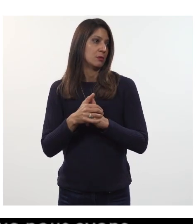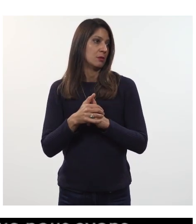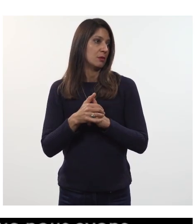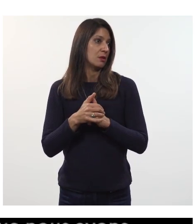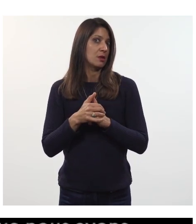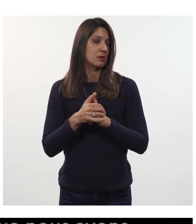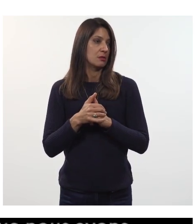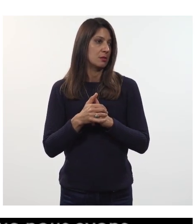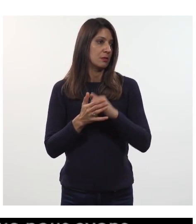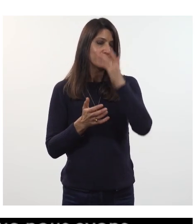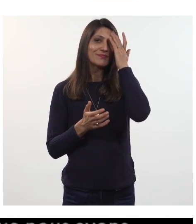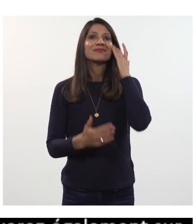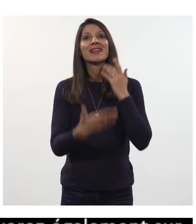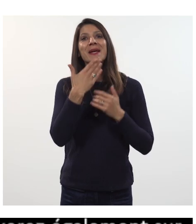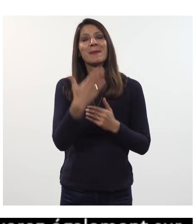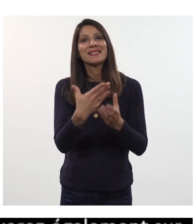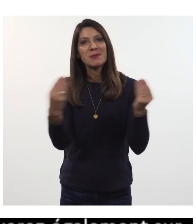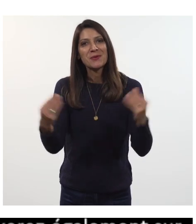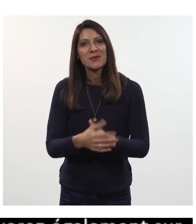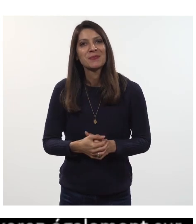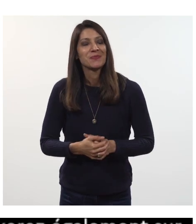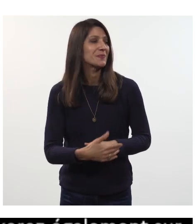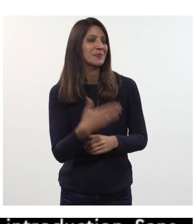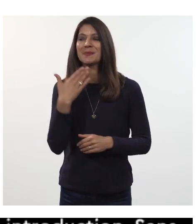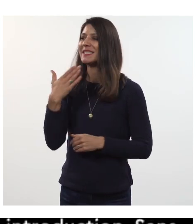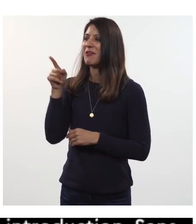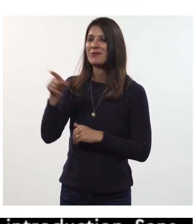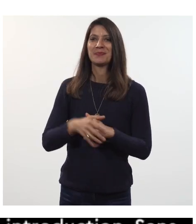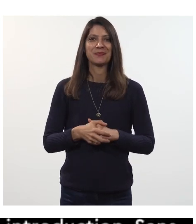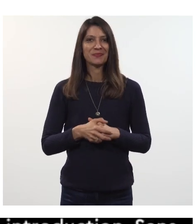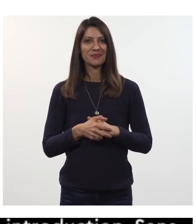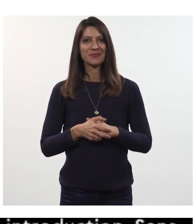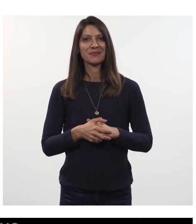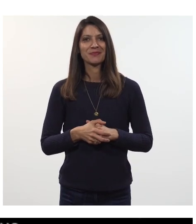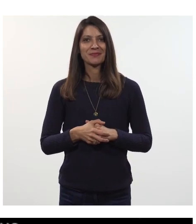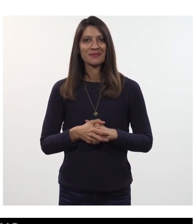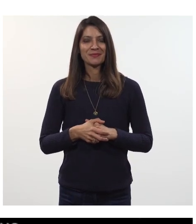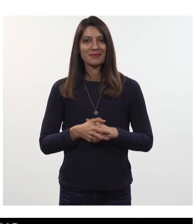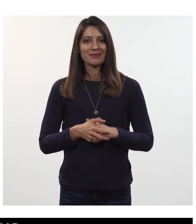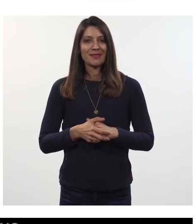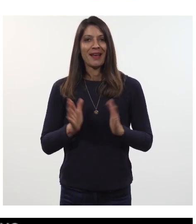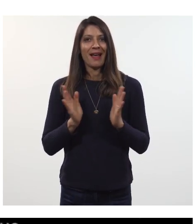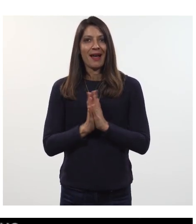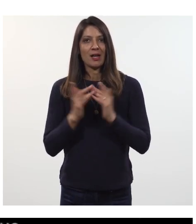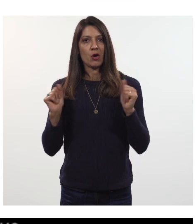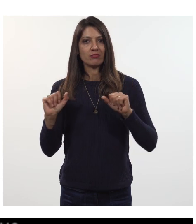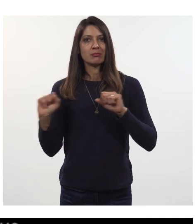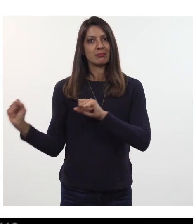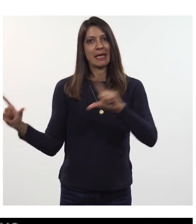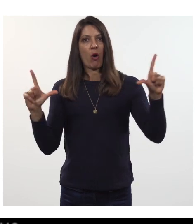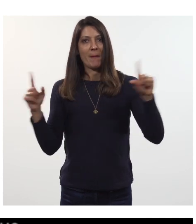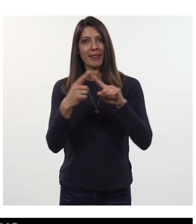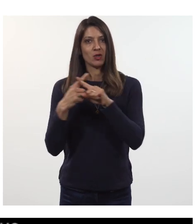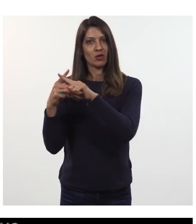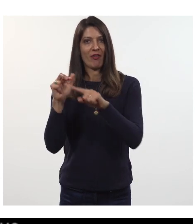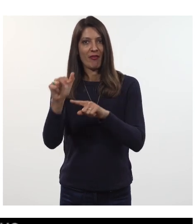Merci beaucoup. Merci à vous. Allez, je vais partager